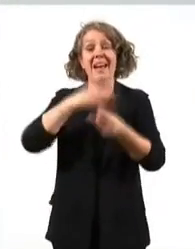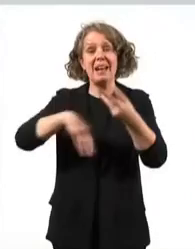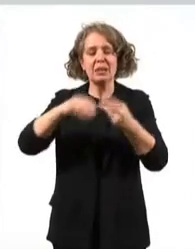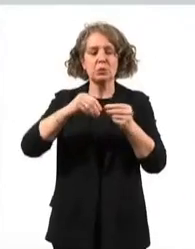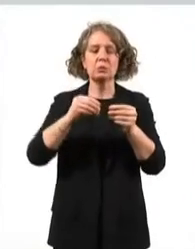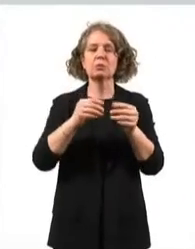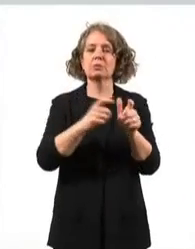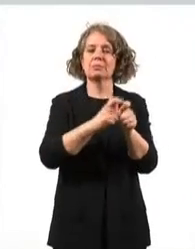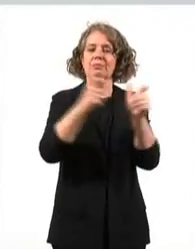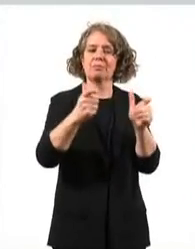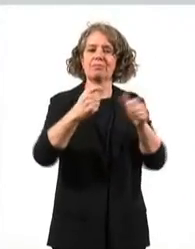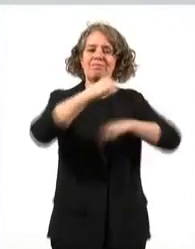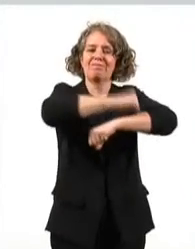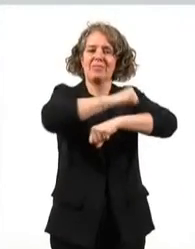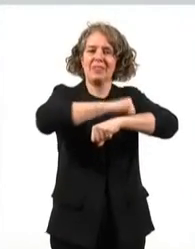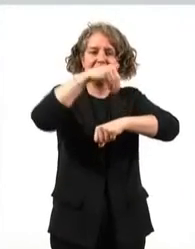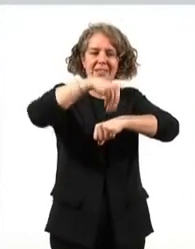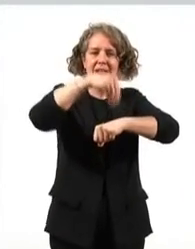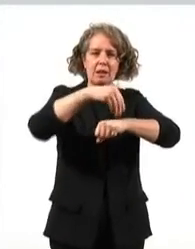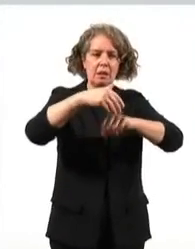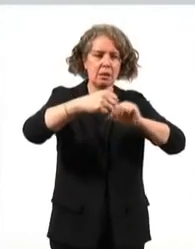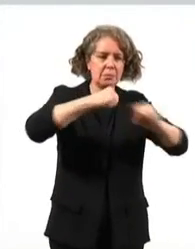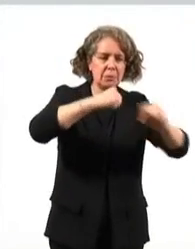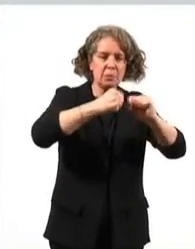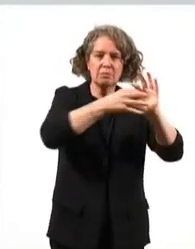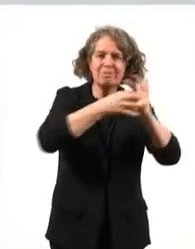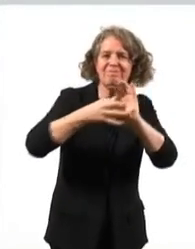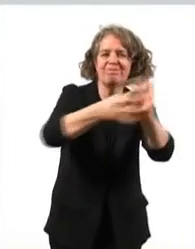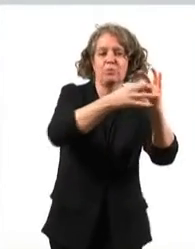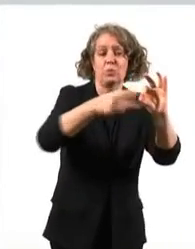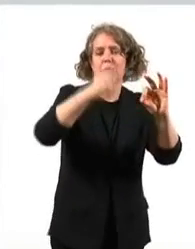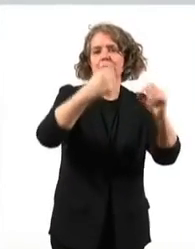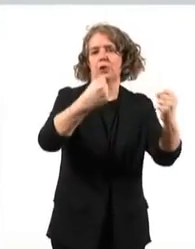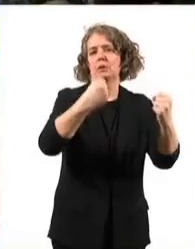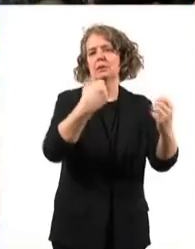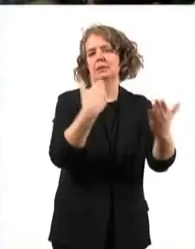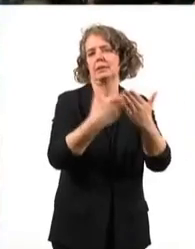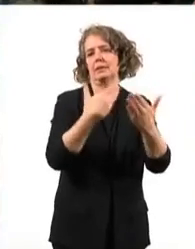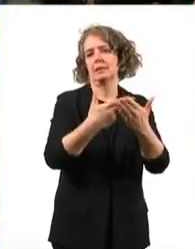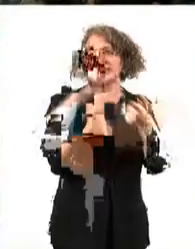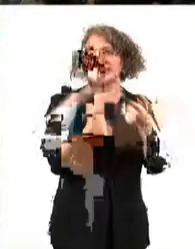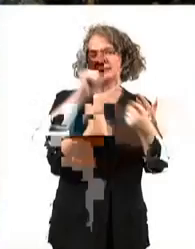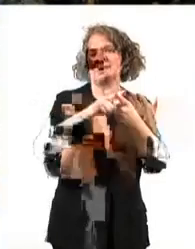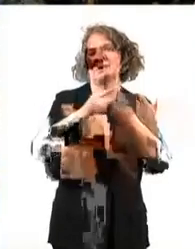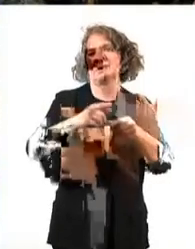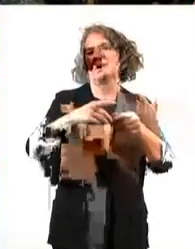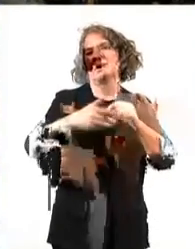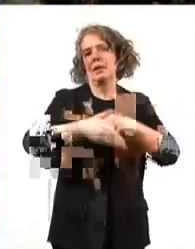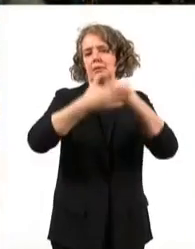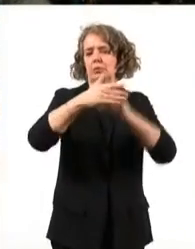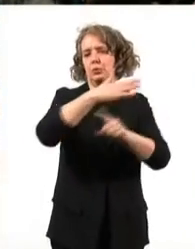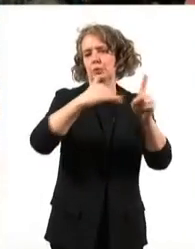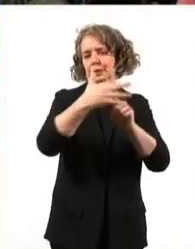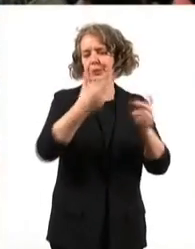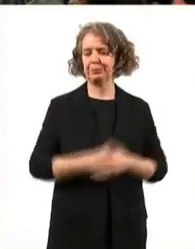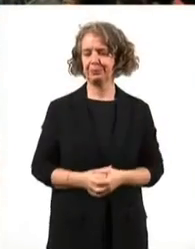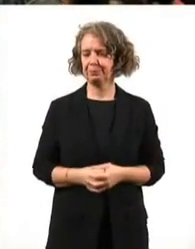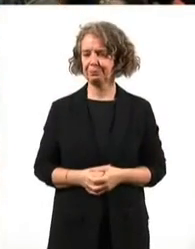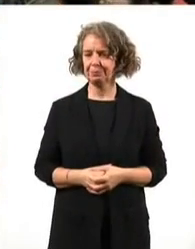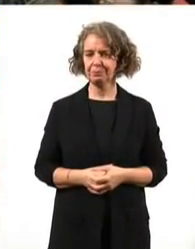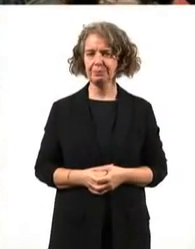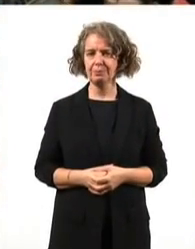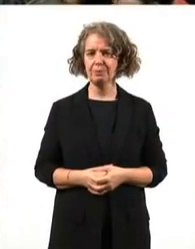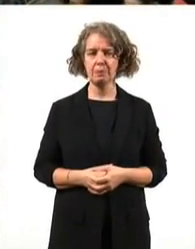participent à ces questions autour de l'aide sociale. Merci beaucoup